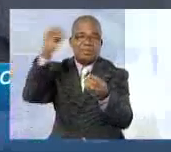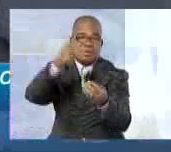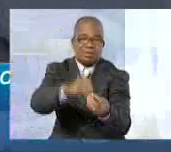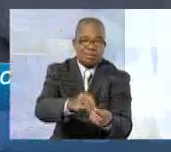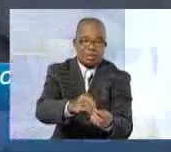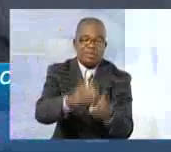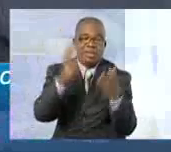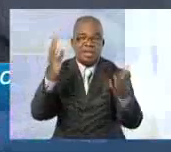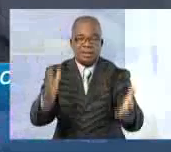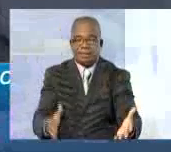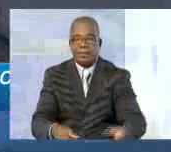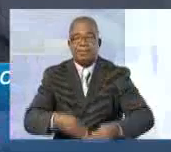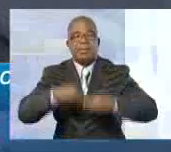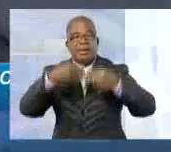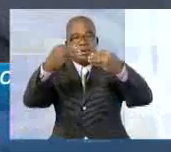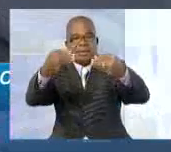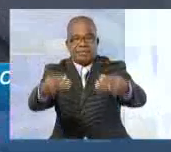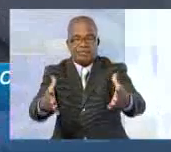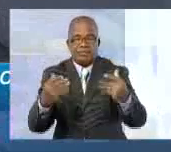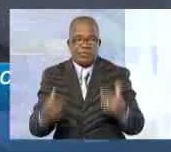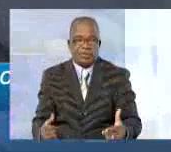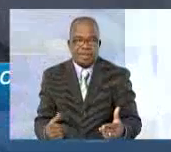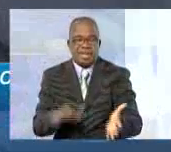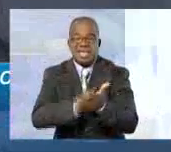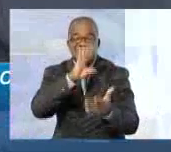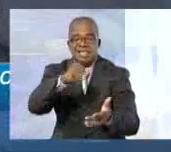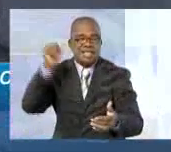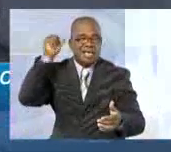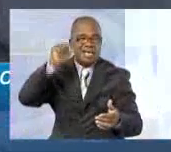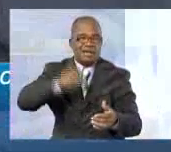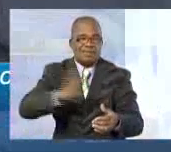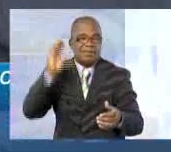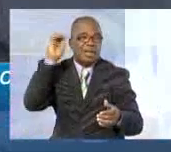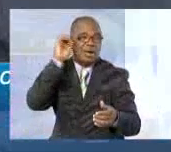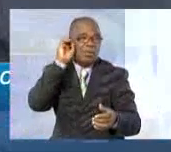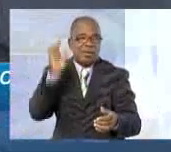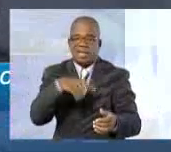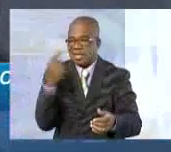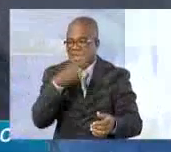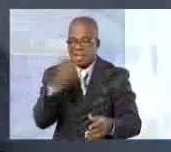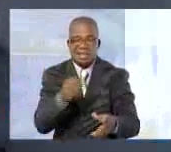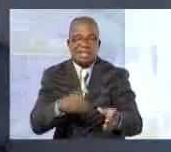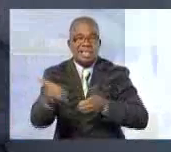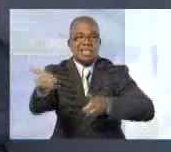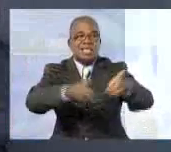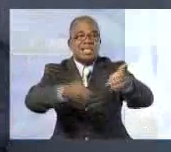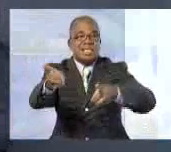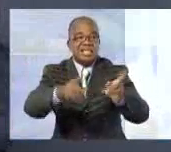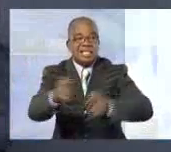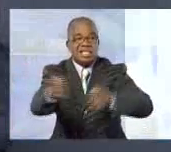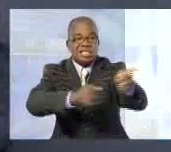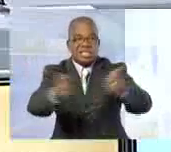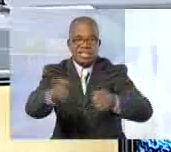est présidé par la première dame Dominique Ouattara. Le lancement du fonds se fera ce vendredi 14